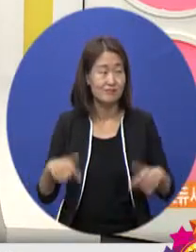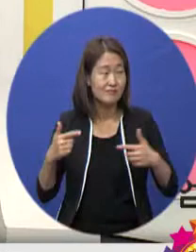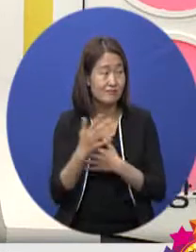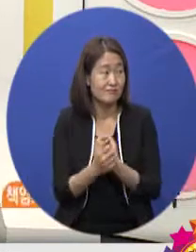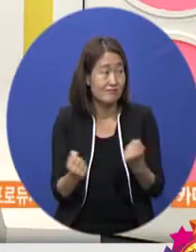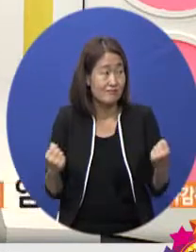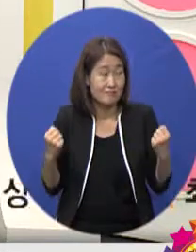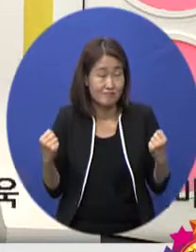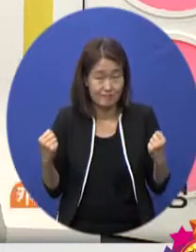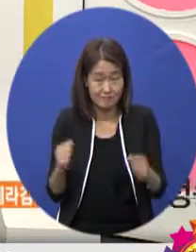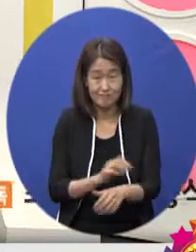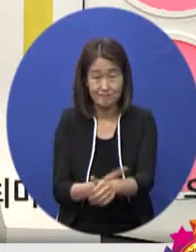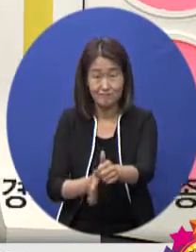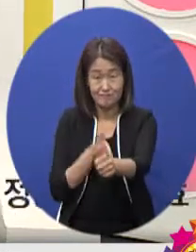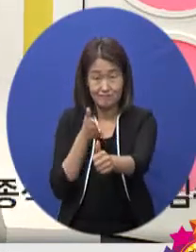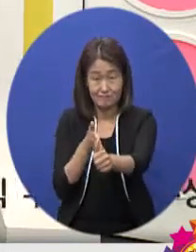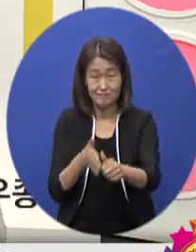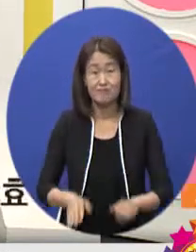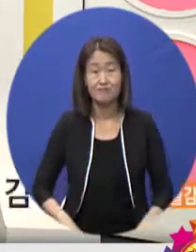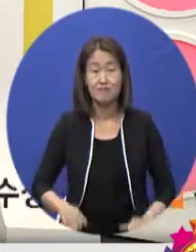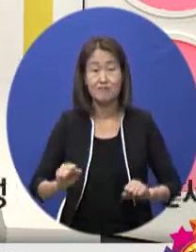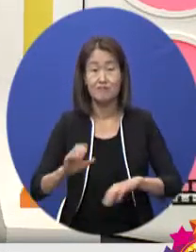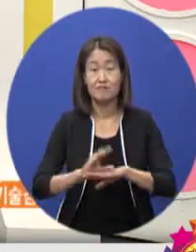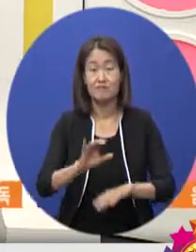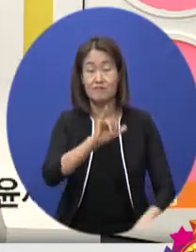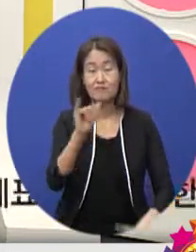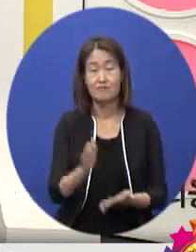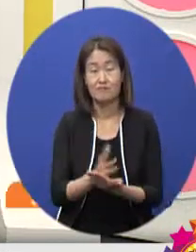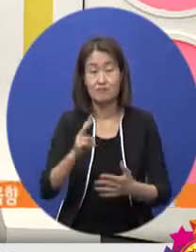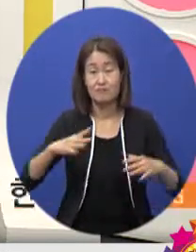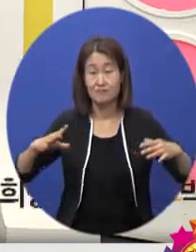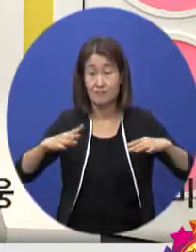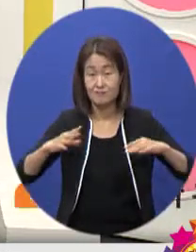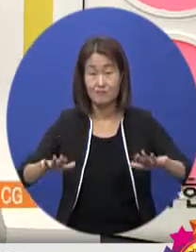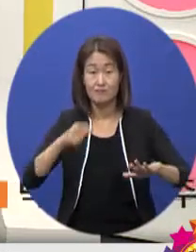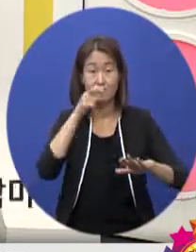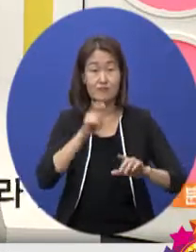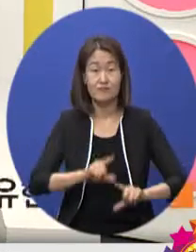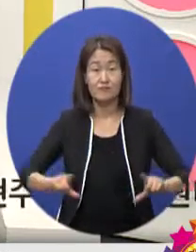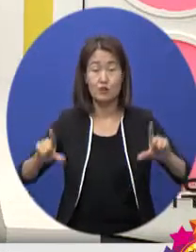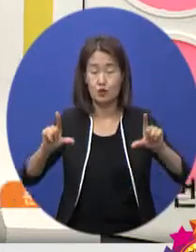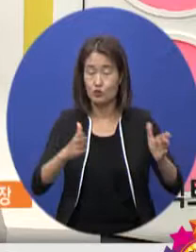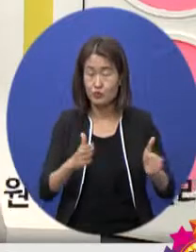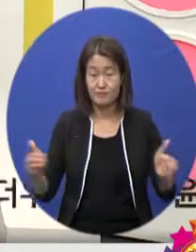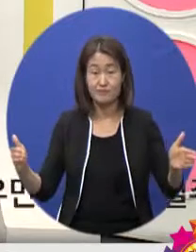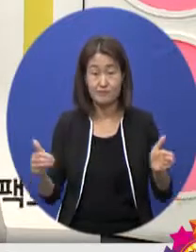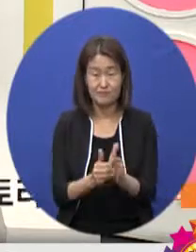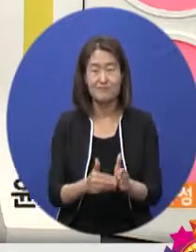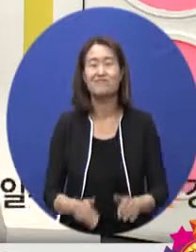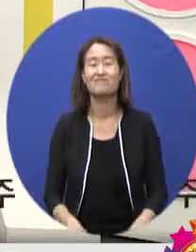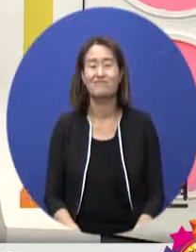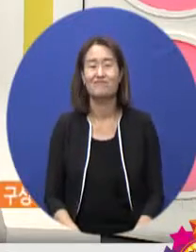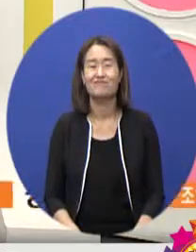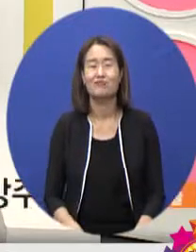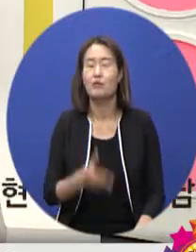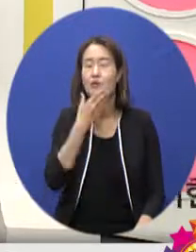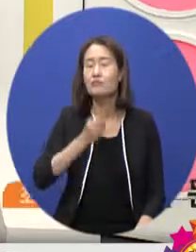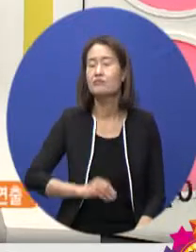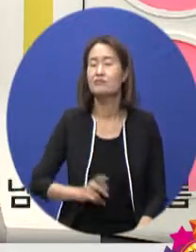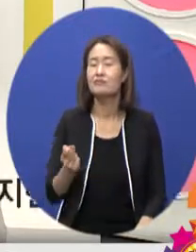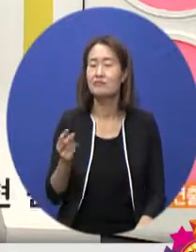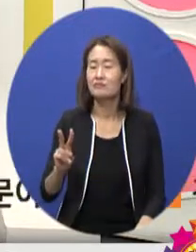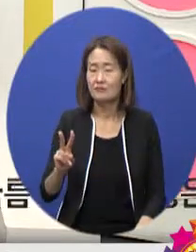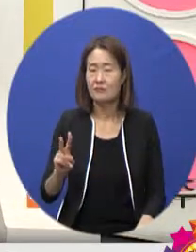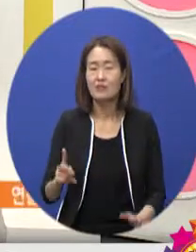건강 챙기는 거 잊지 마시고요. 생방송 전국 나눔 노래자랑 수요일 오늘 준비한 순서는 여기까지입니다.